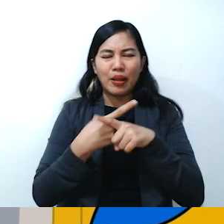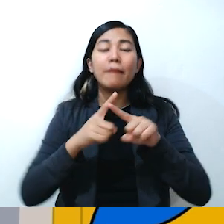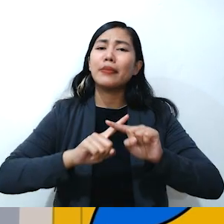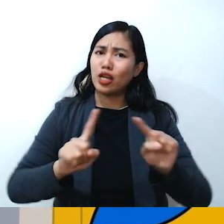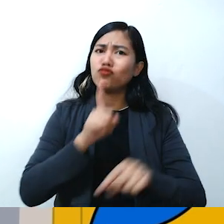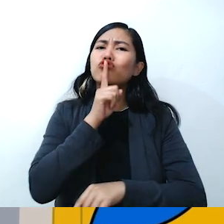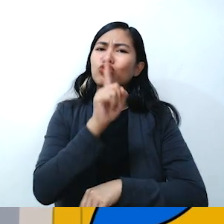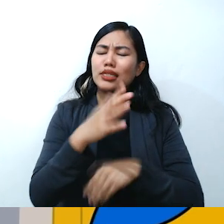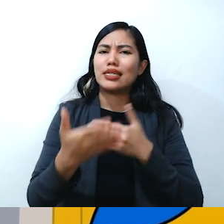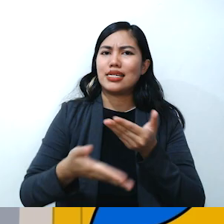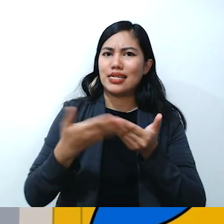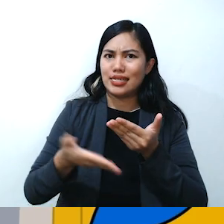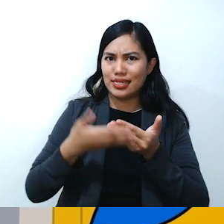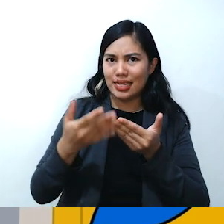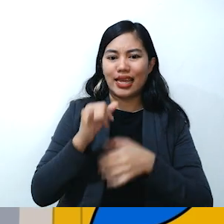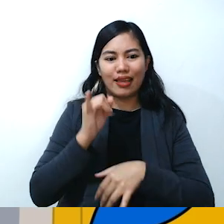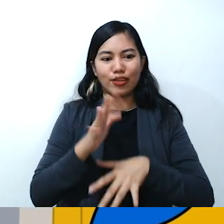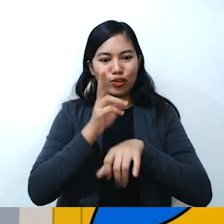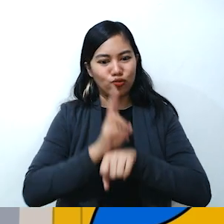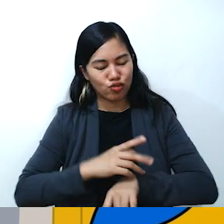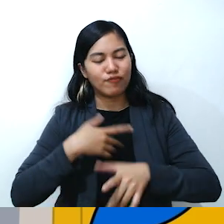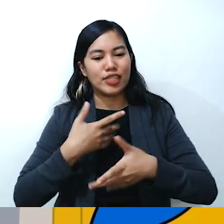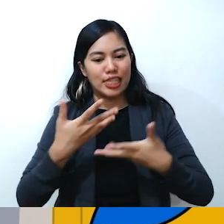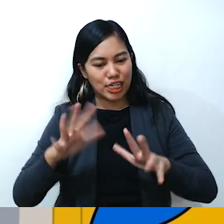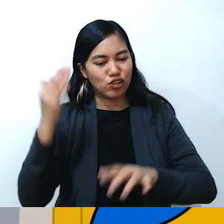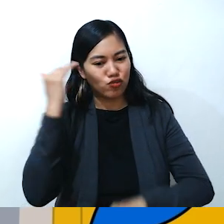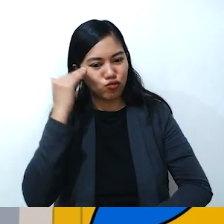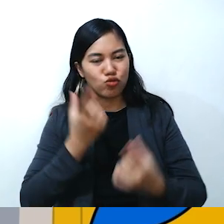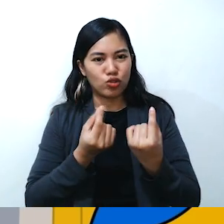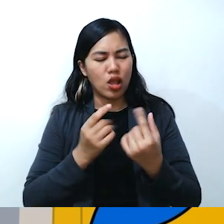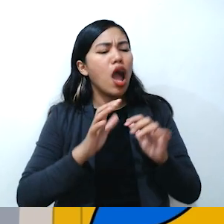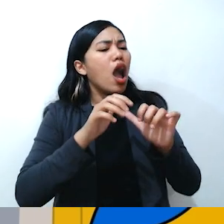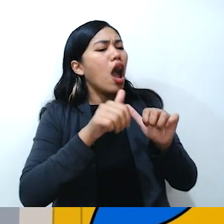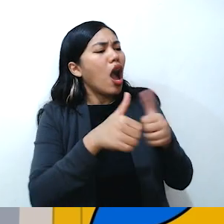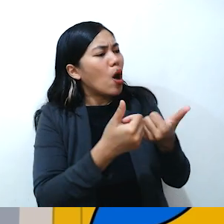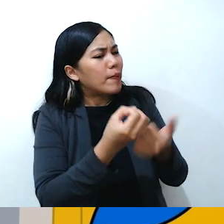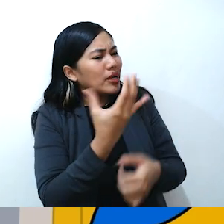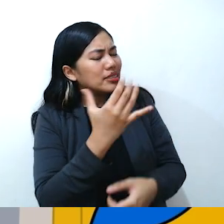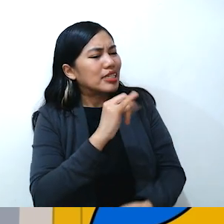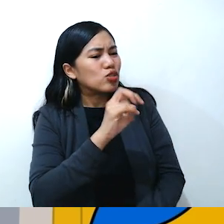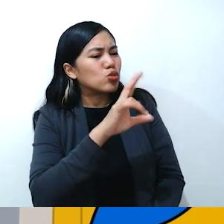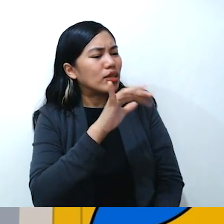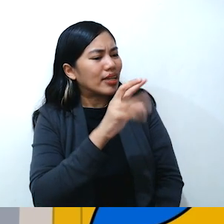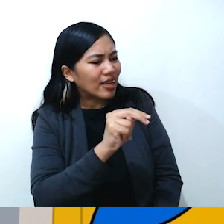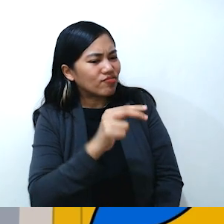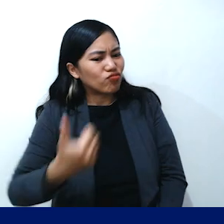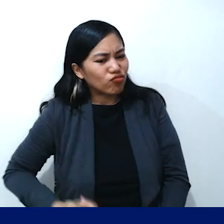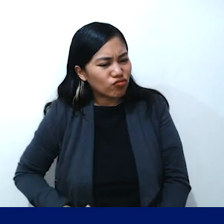lang ito lalo kung nagawa mo na ito ng ilang beses. Betty, paano mo alam kung gaano karaming insulin dapat?